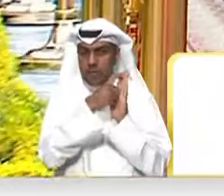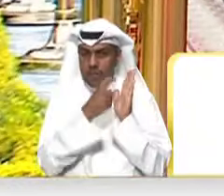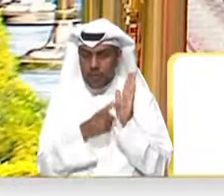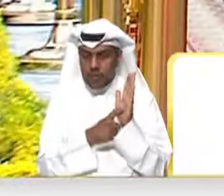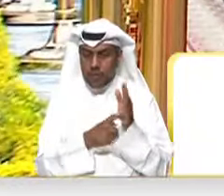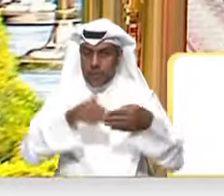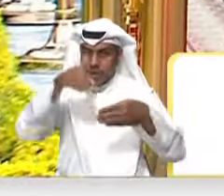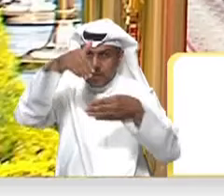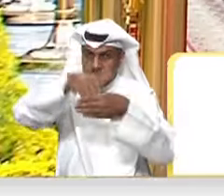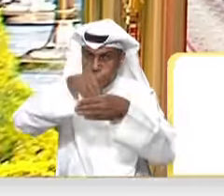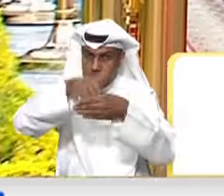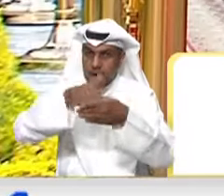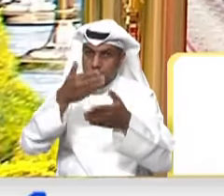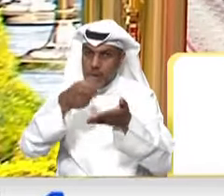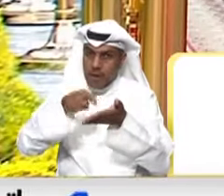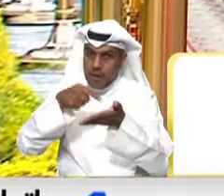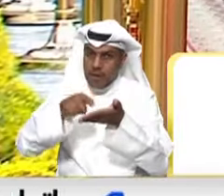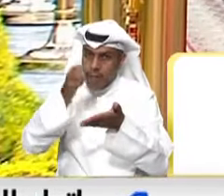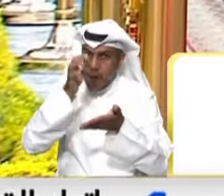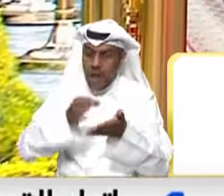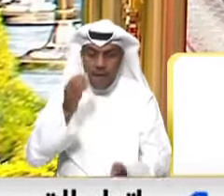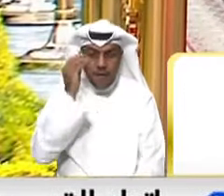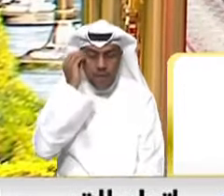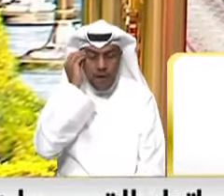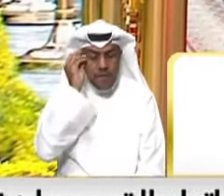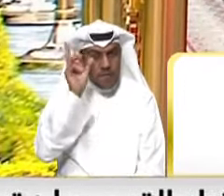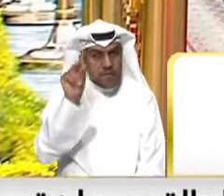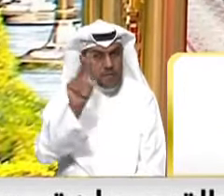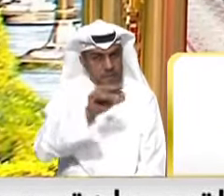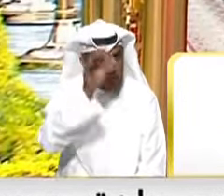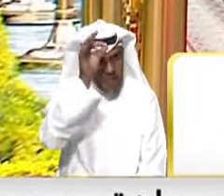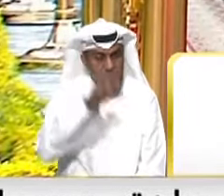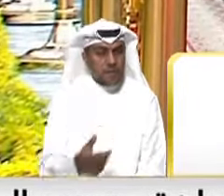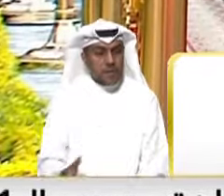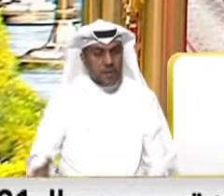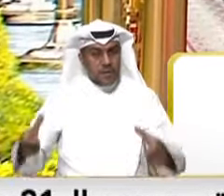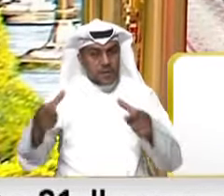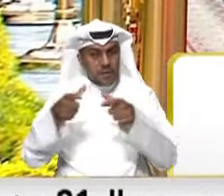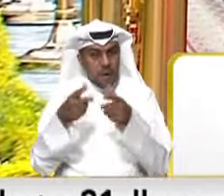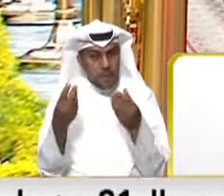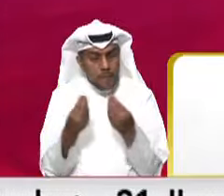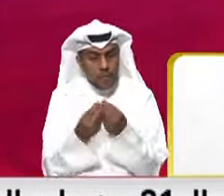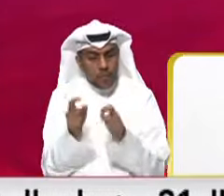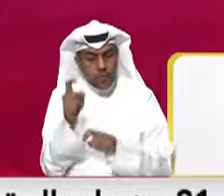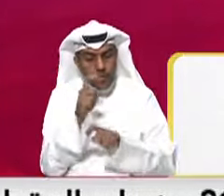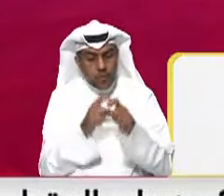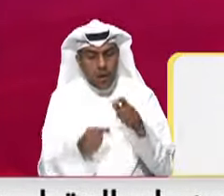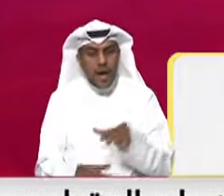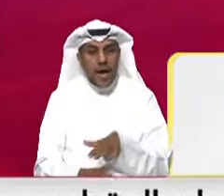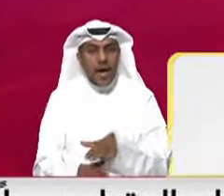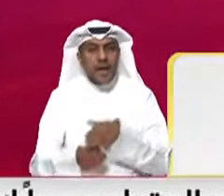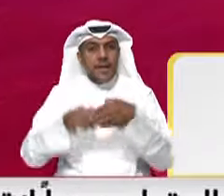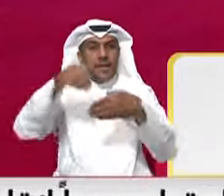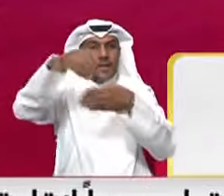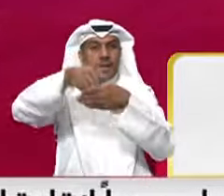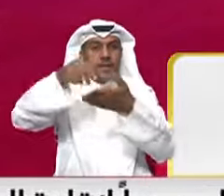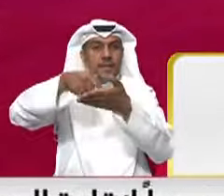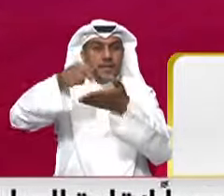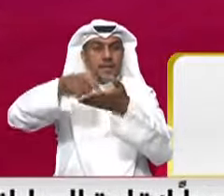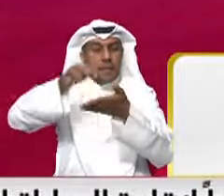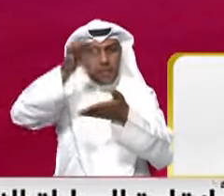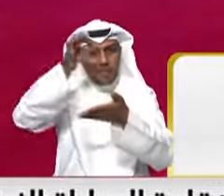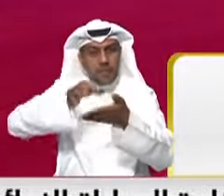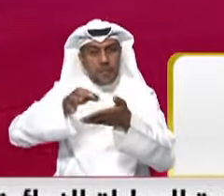في سياق استيفاء جميع الأطر اللازمة لعقد انتخابات رئاسية وبرلمانية بالتزامن